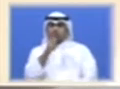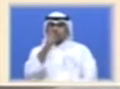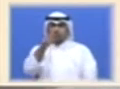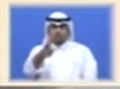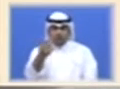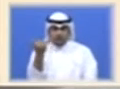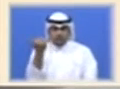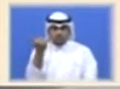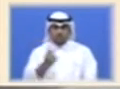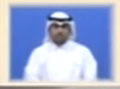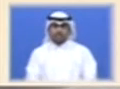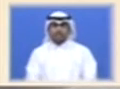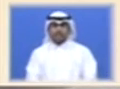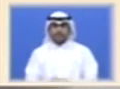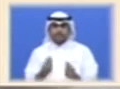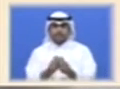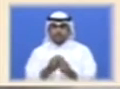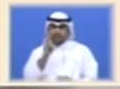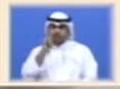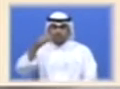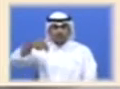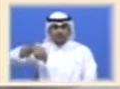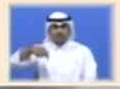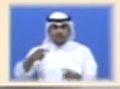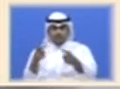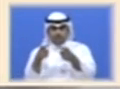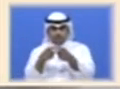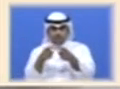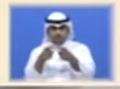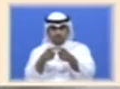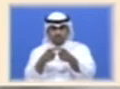إلا أن واقع الحال في هذا الاجتماع